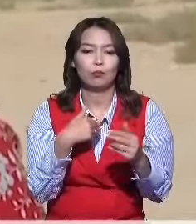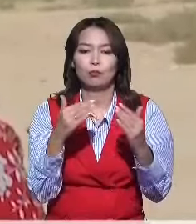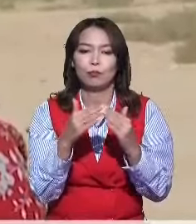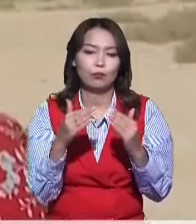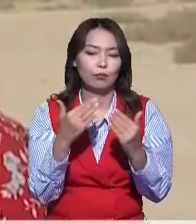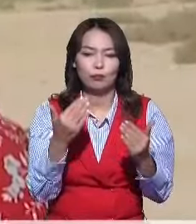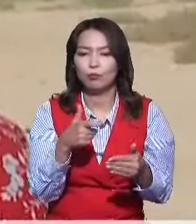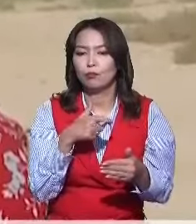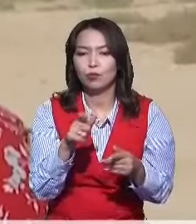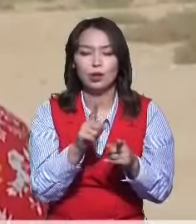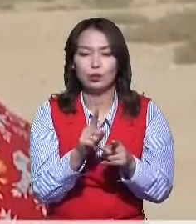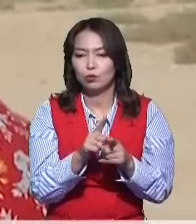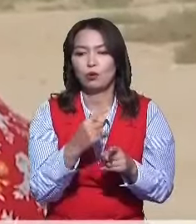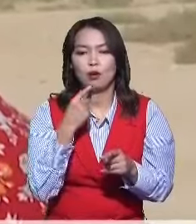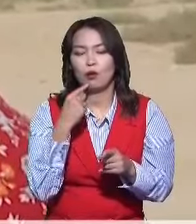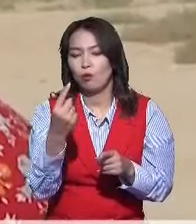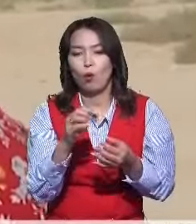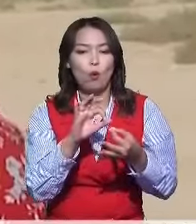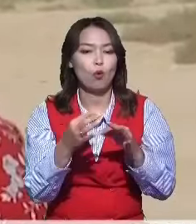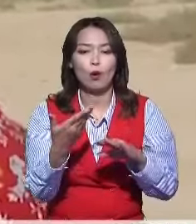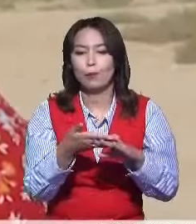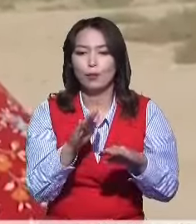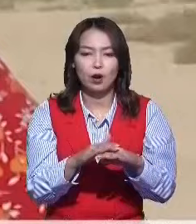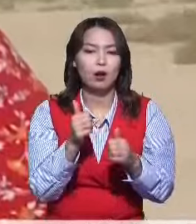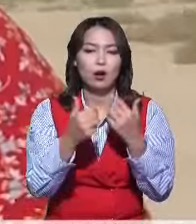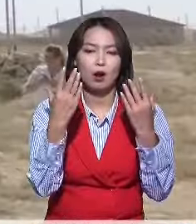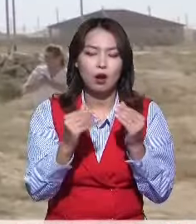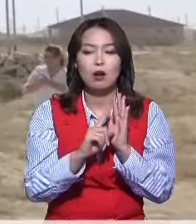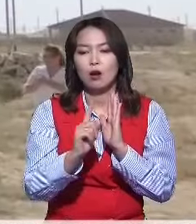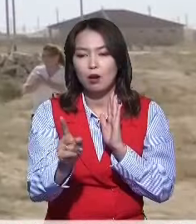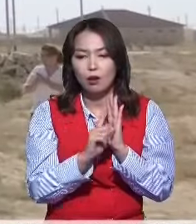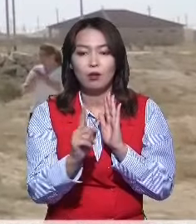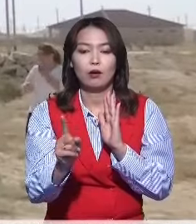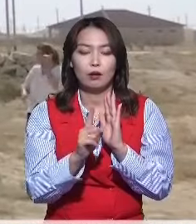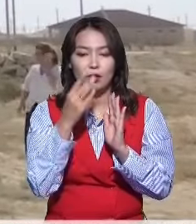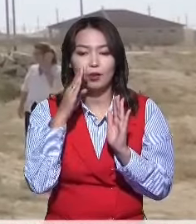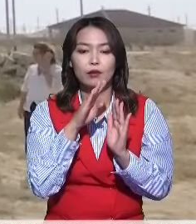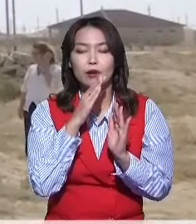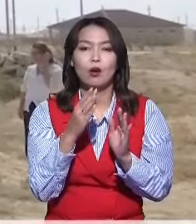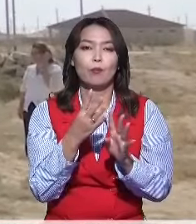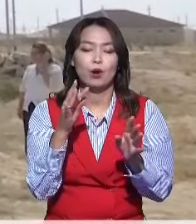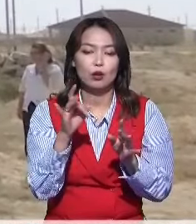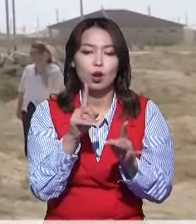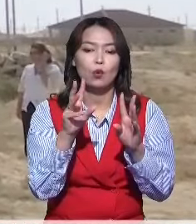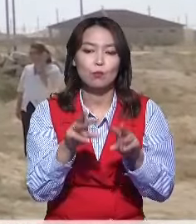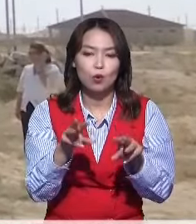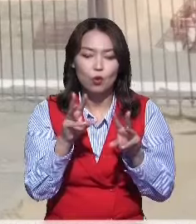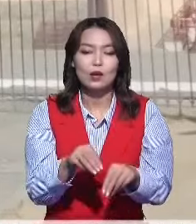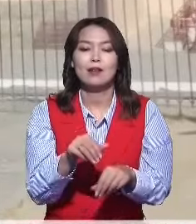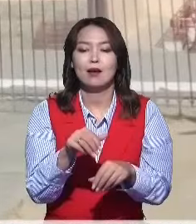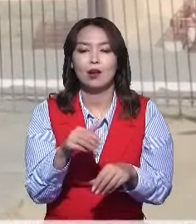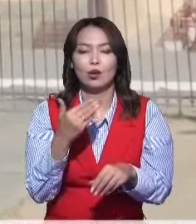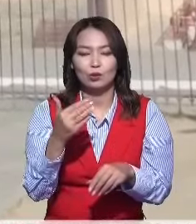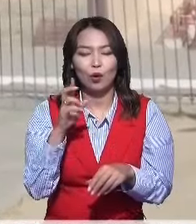новорожденный месячный малыш. Это очень сложно вот так ежедневно разрываться. Но родители в очередной раз успокаивают. На портале